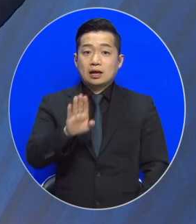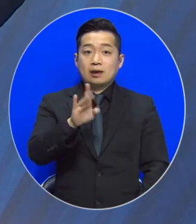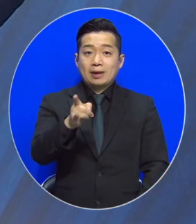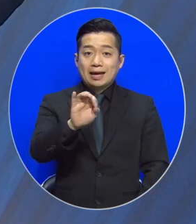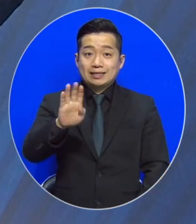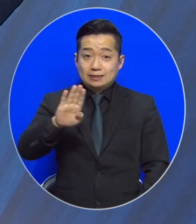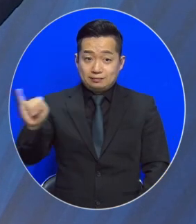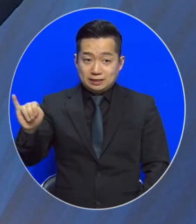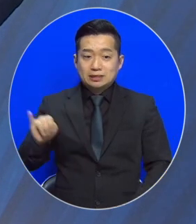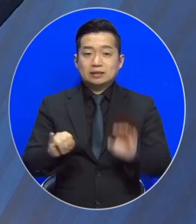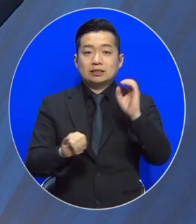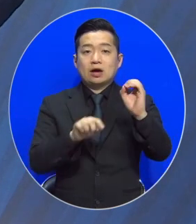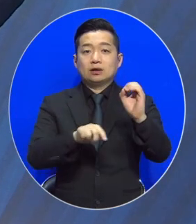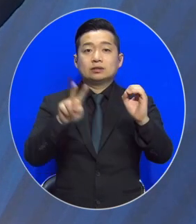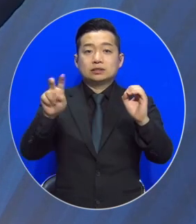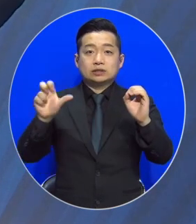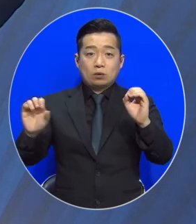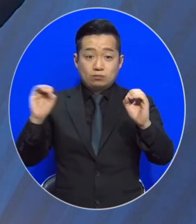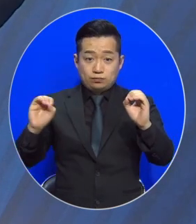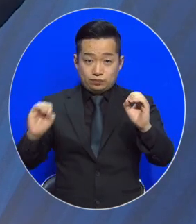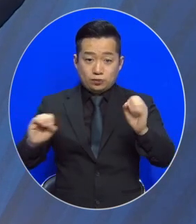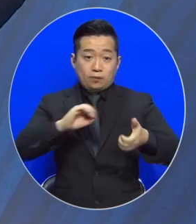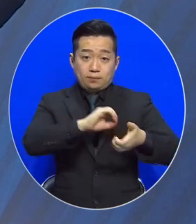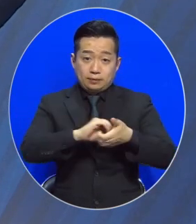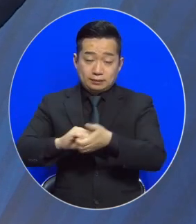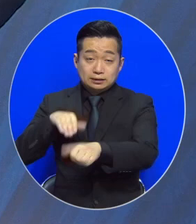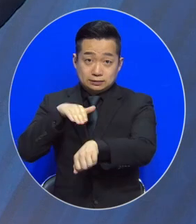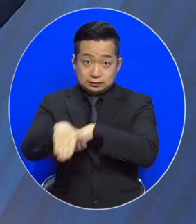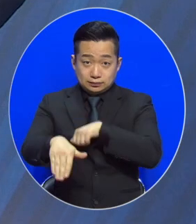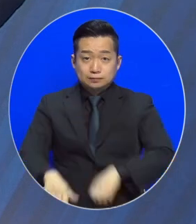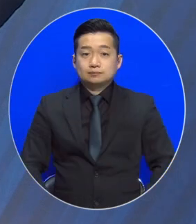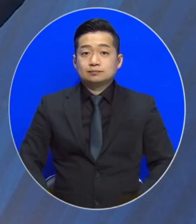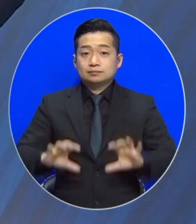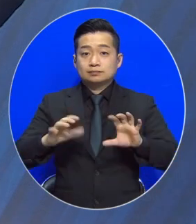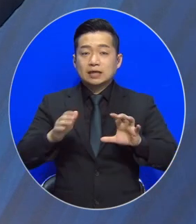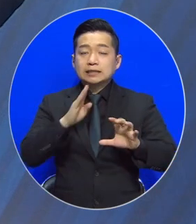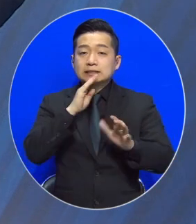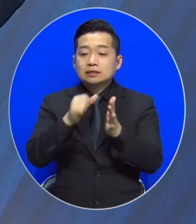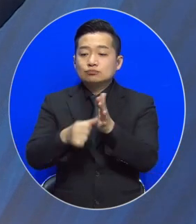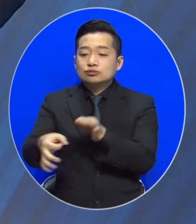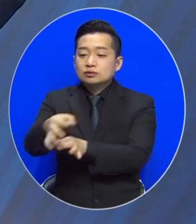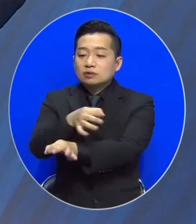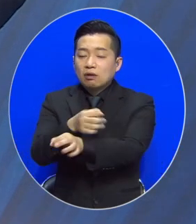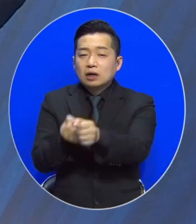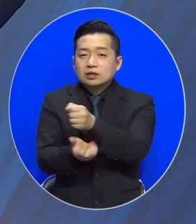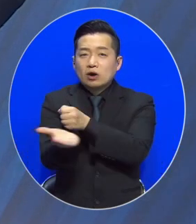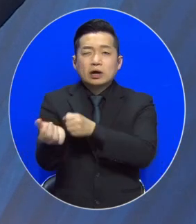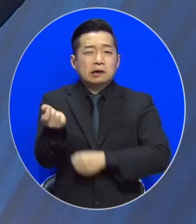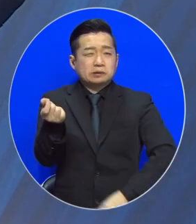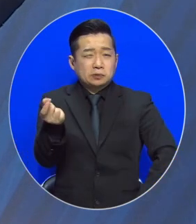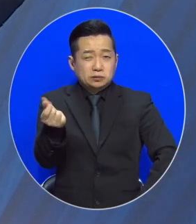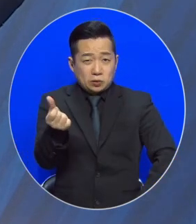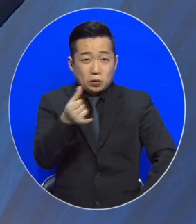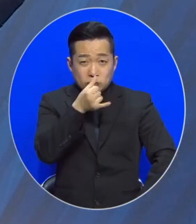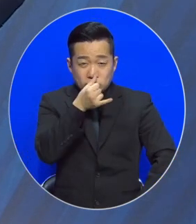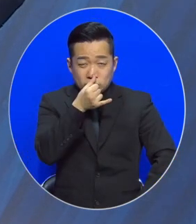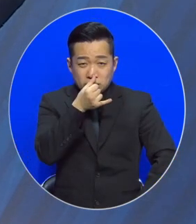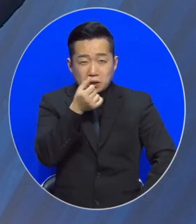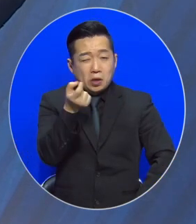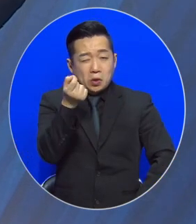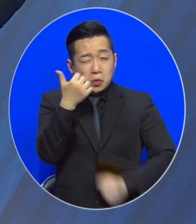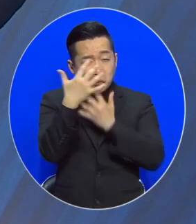스텝은 0.25% 포인트 단위의 변경으로 국가의 실물경제 큰 영향을 주지 않는 비교적